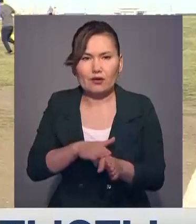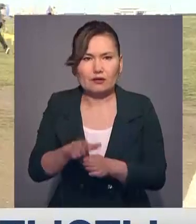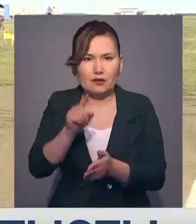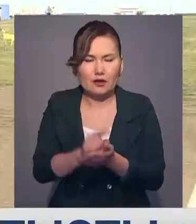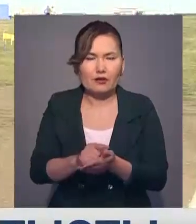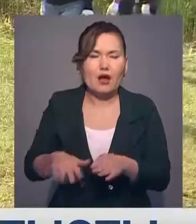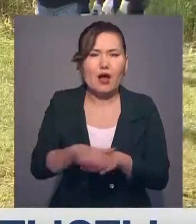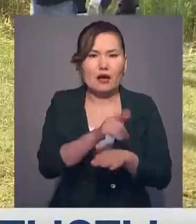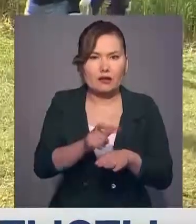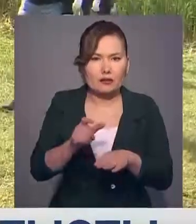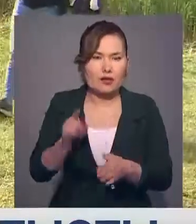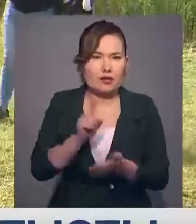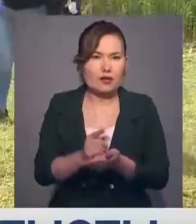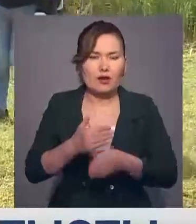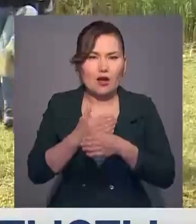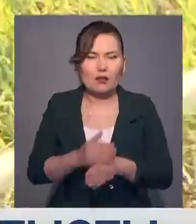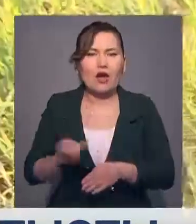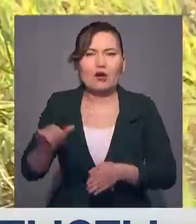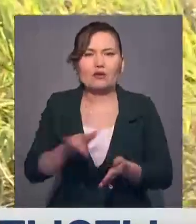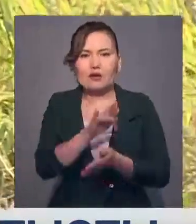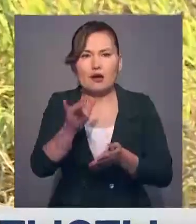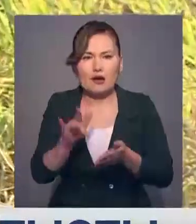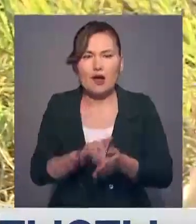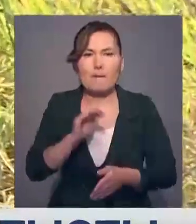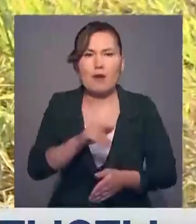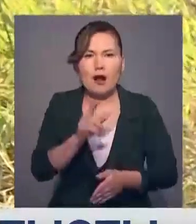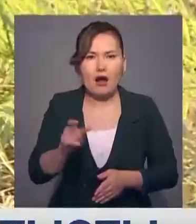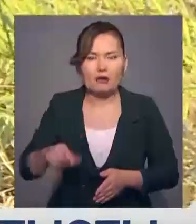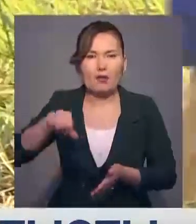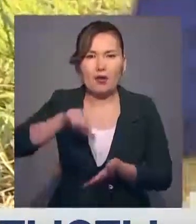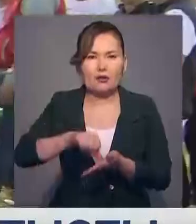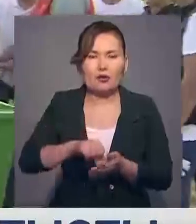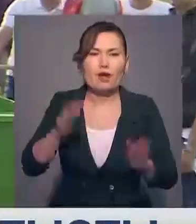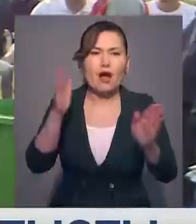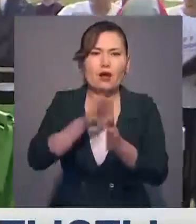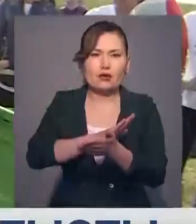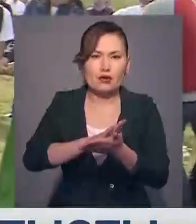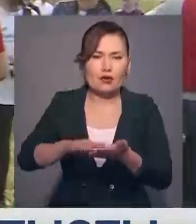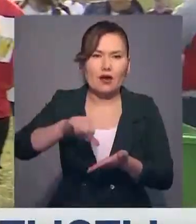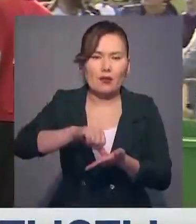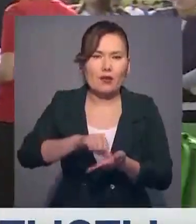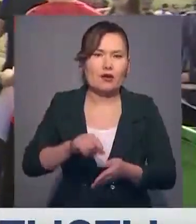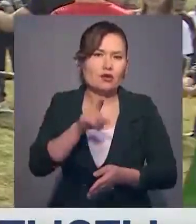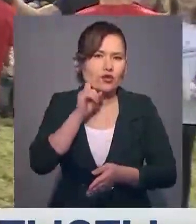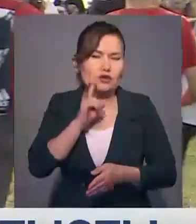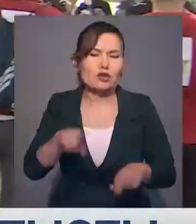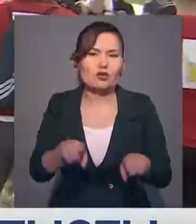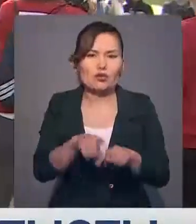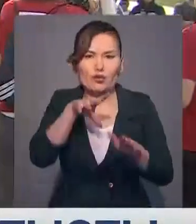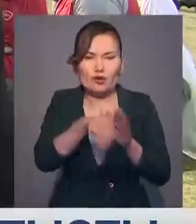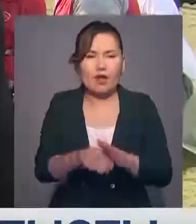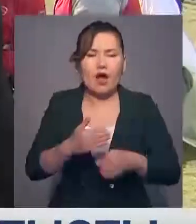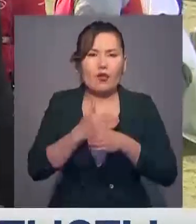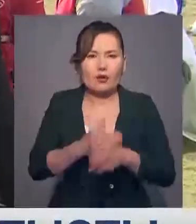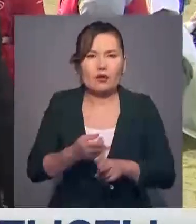тазалық өзімізден басталады. Сенбілікке мыңнан аса елордалық қатысты. Табиғат жанашырларына жастардың да қолдауы тиді. Олар күрек